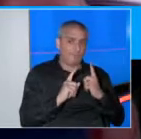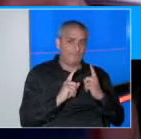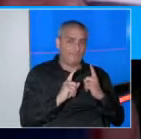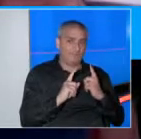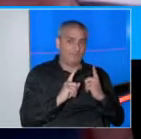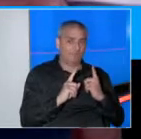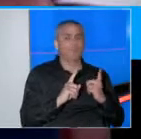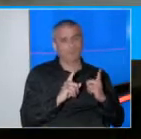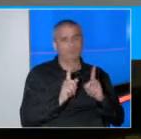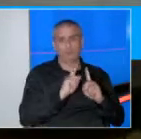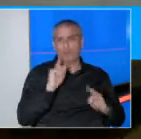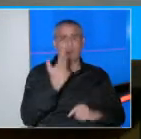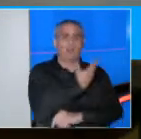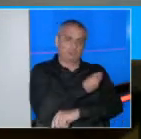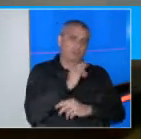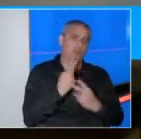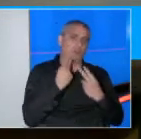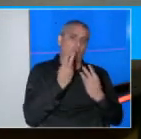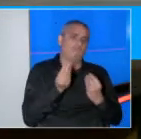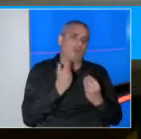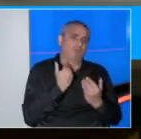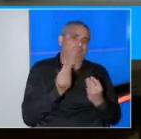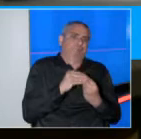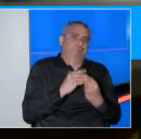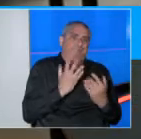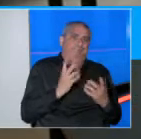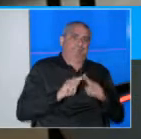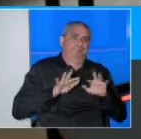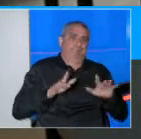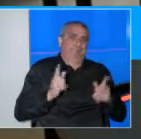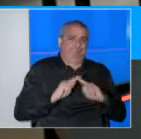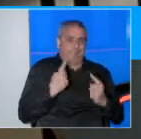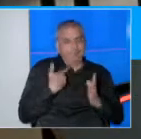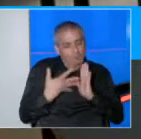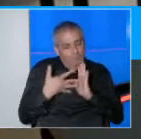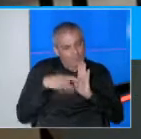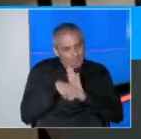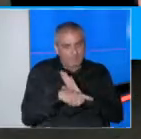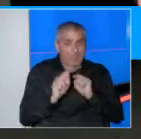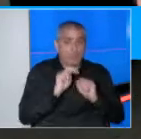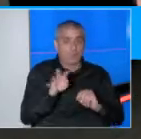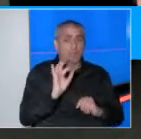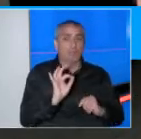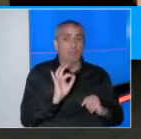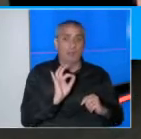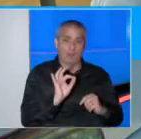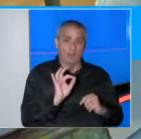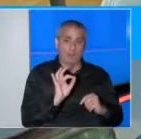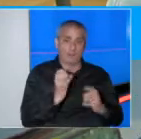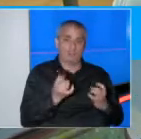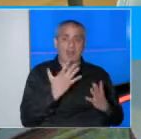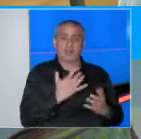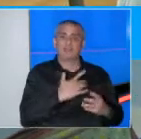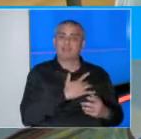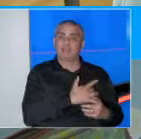כמו כל חיסון, יש תופעות לוואי, אנחנו בודקים לעומק את הסוגיה של